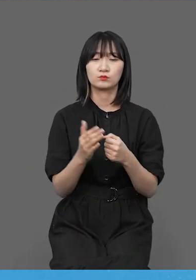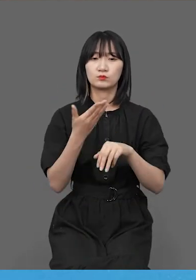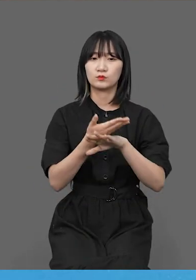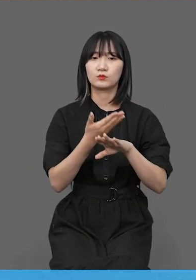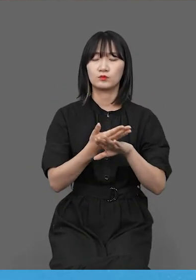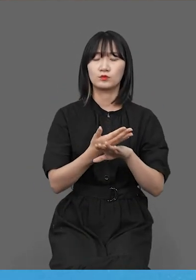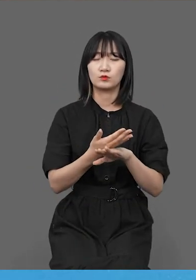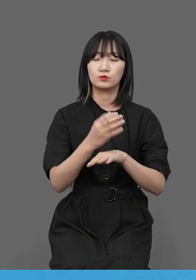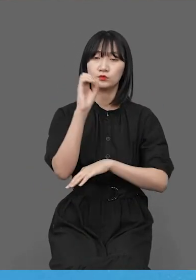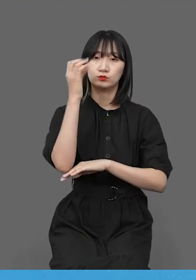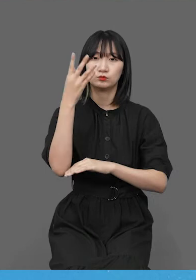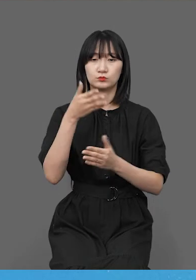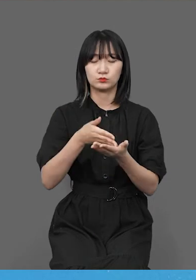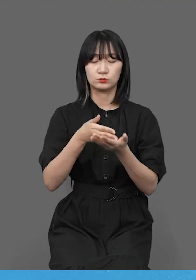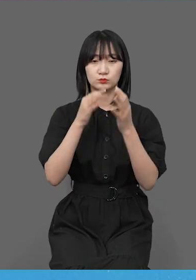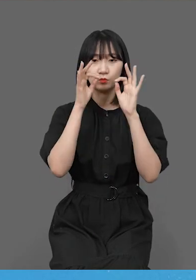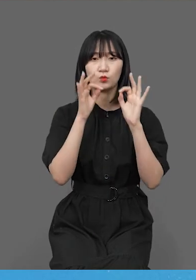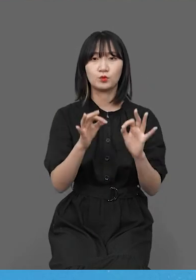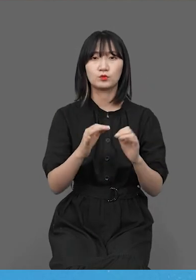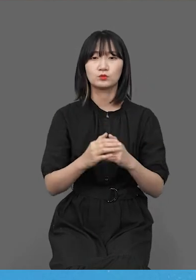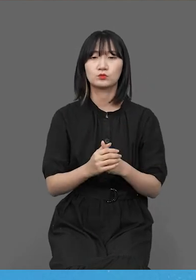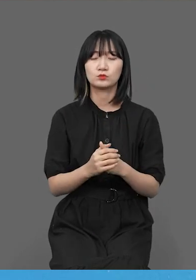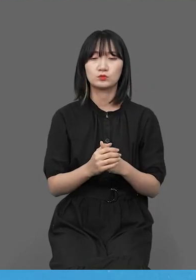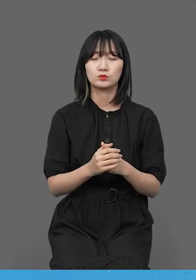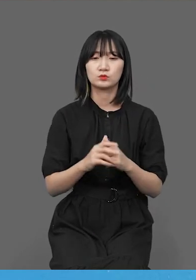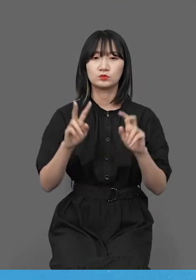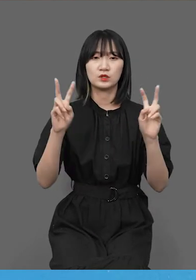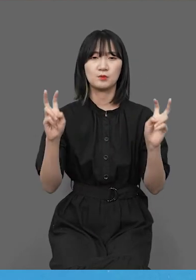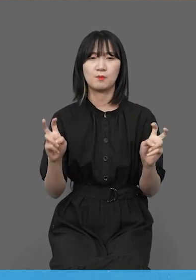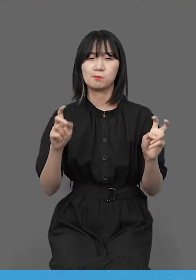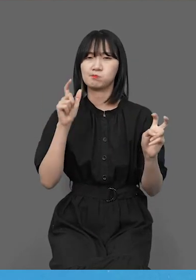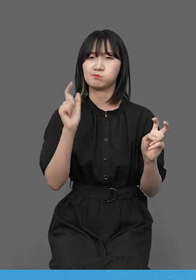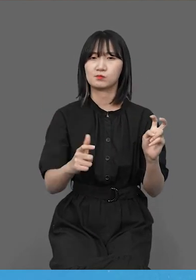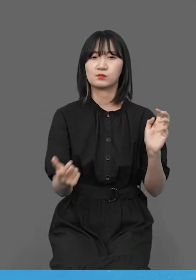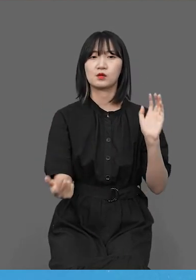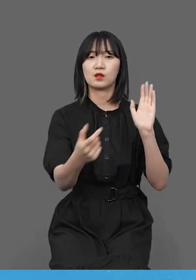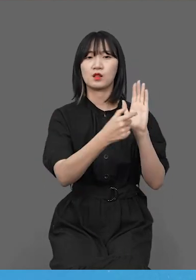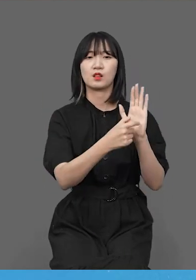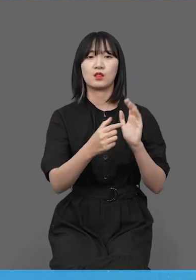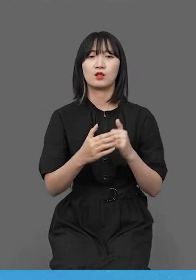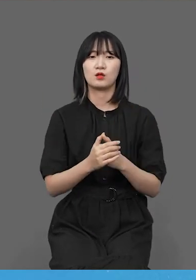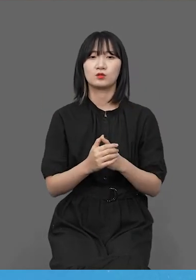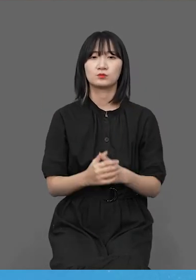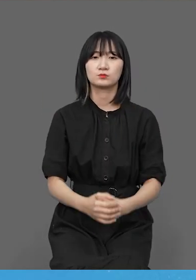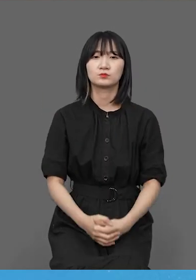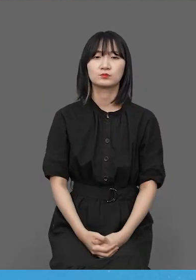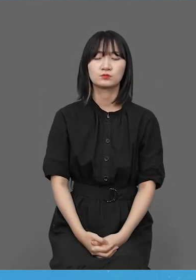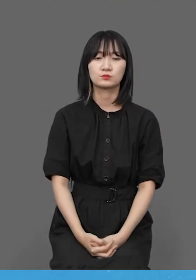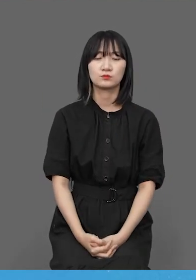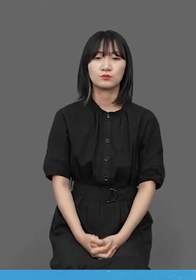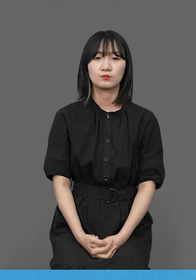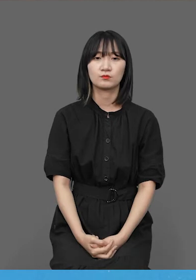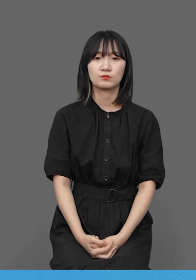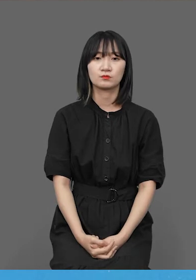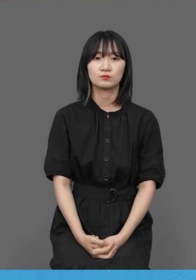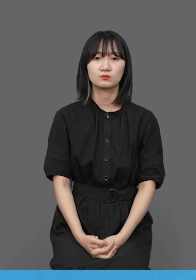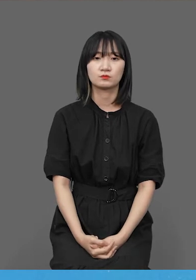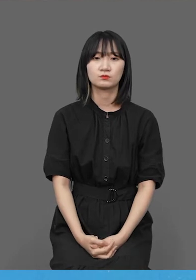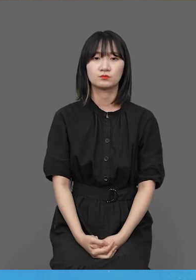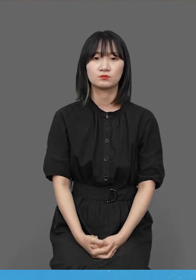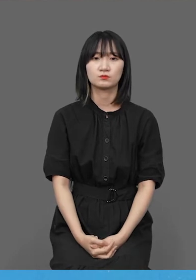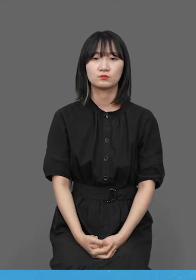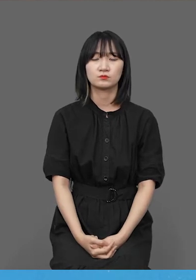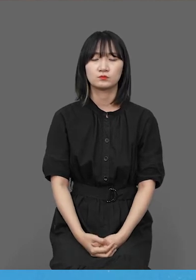사이언티픽 아메리칸에서는 또 제목을 아주 자극적으로 붙였죠. Uprooting the Tree of